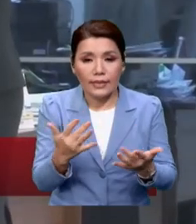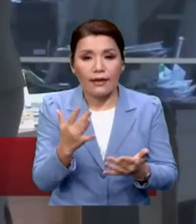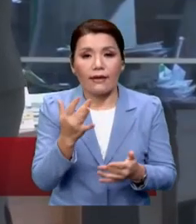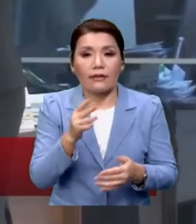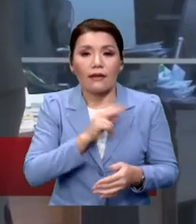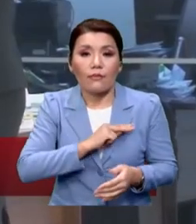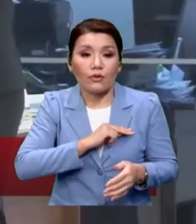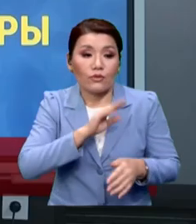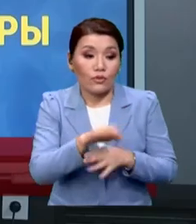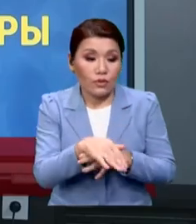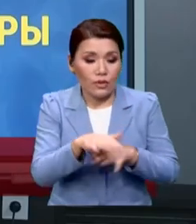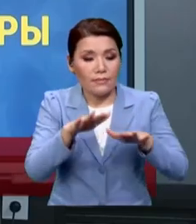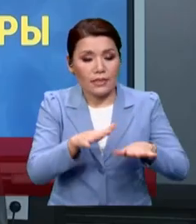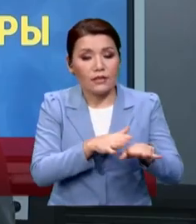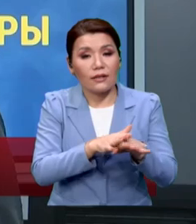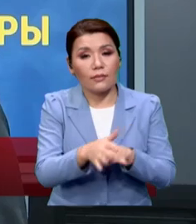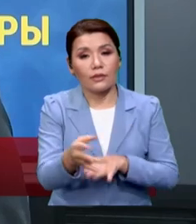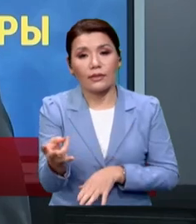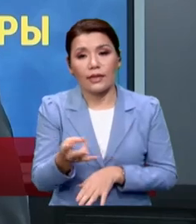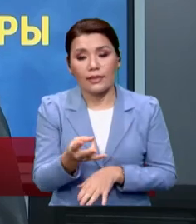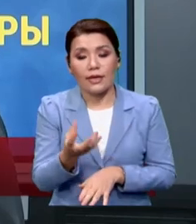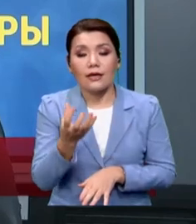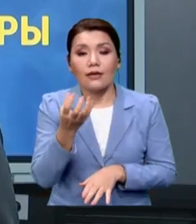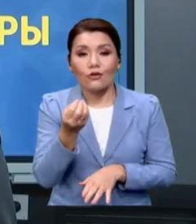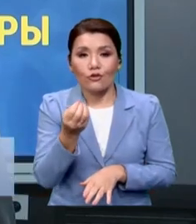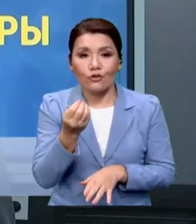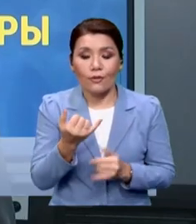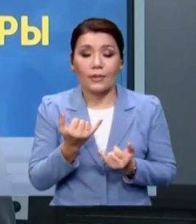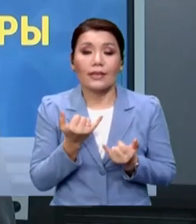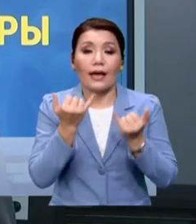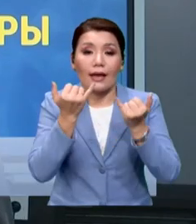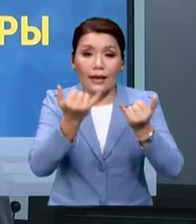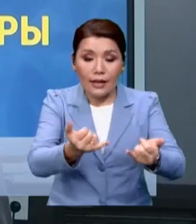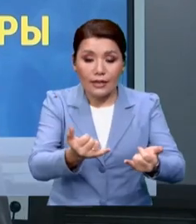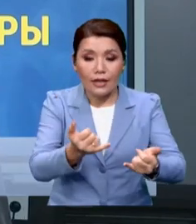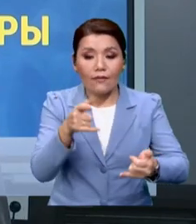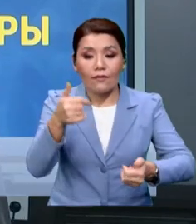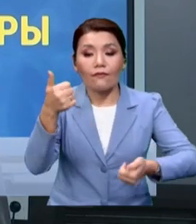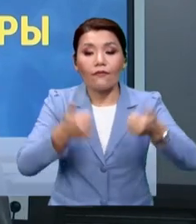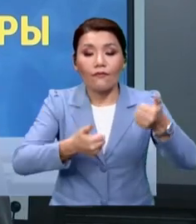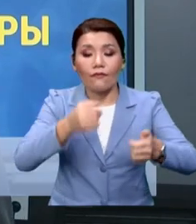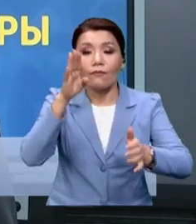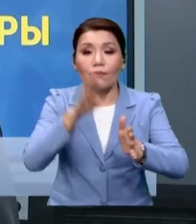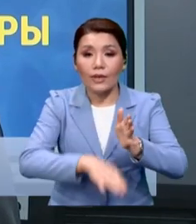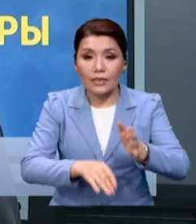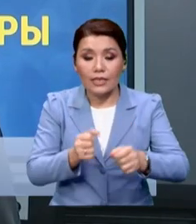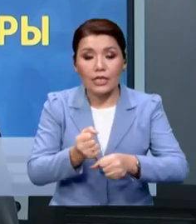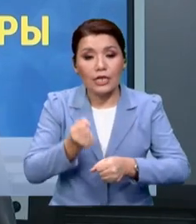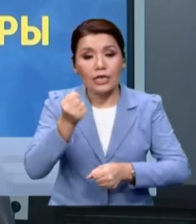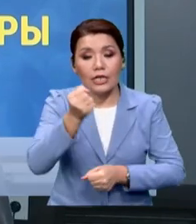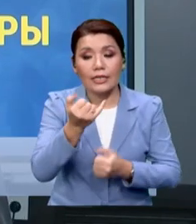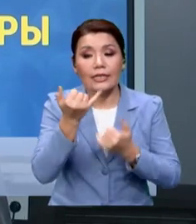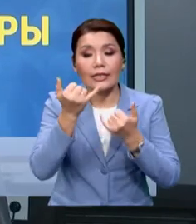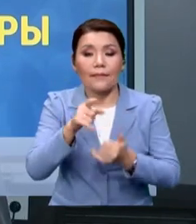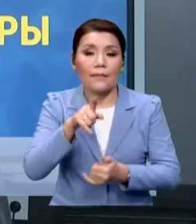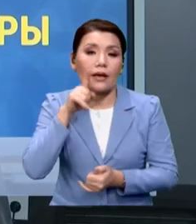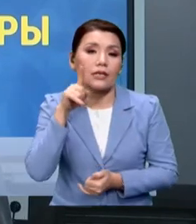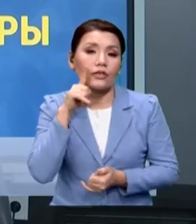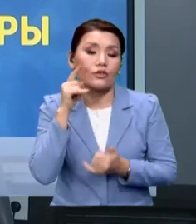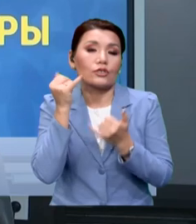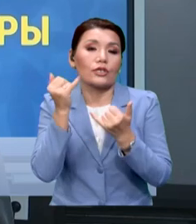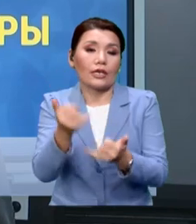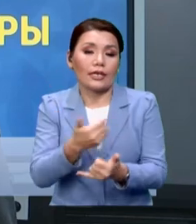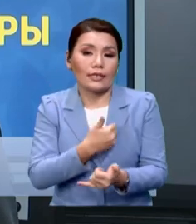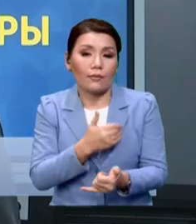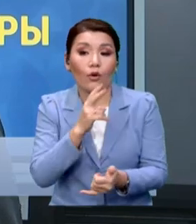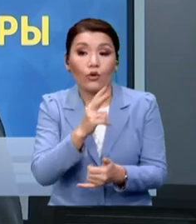вакансии. Кроме того, мы дали возможность вне конкурсного назначения для нашей молодежи. То есть